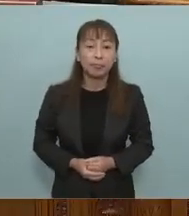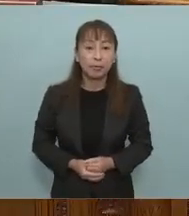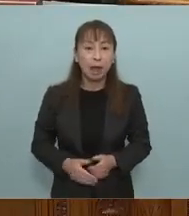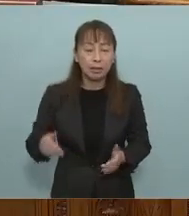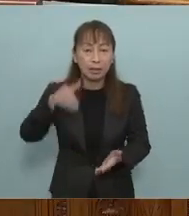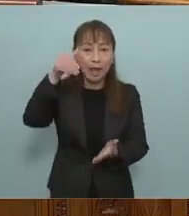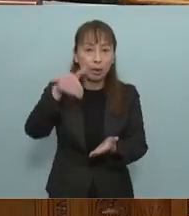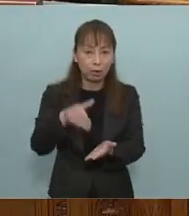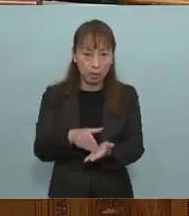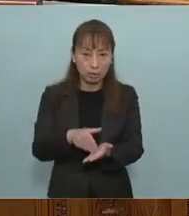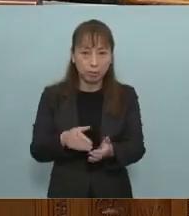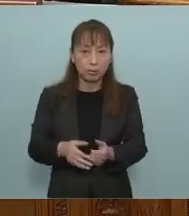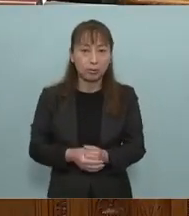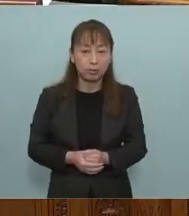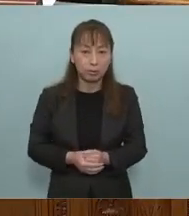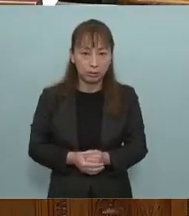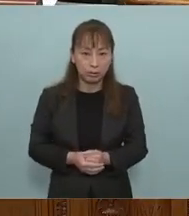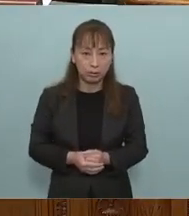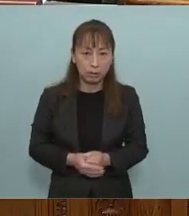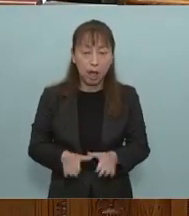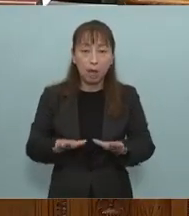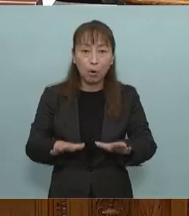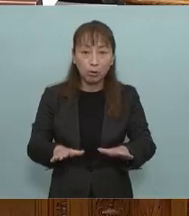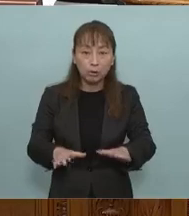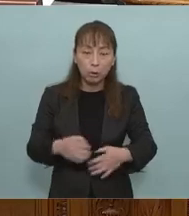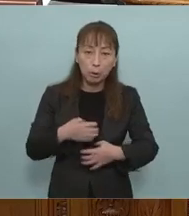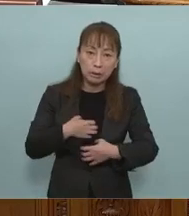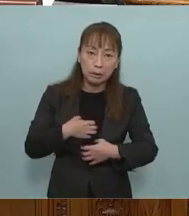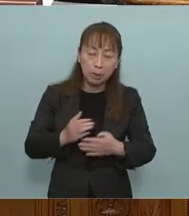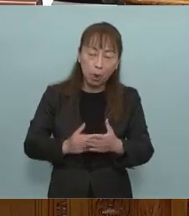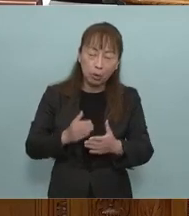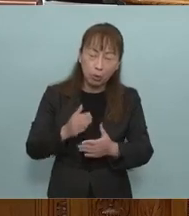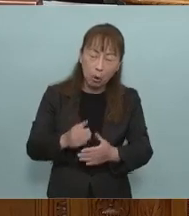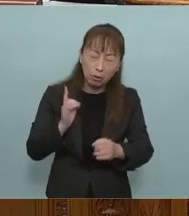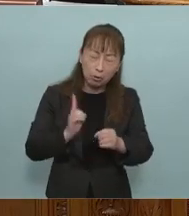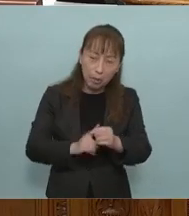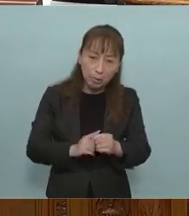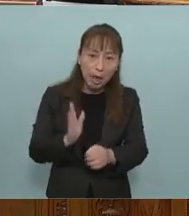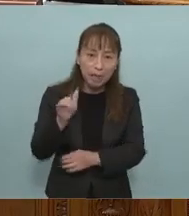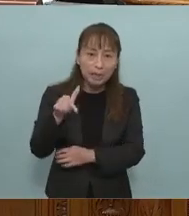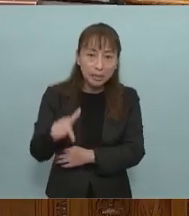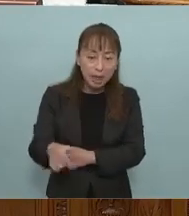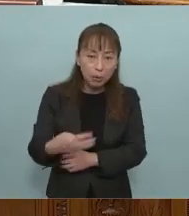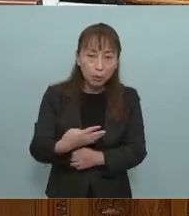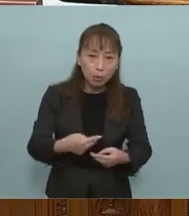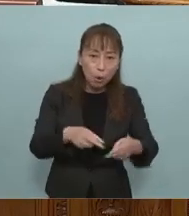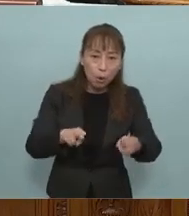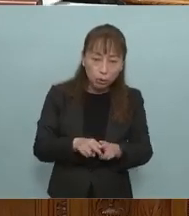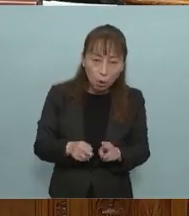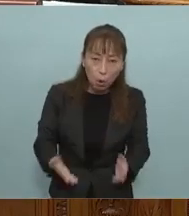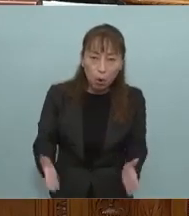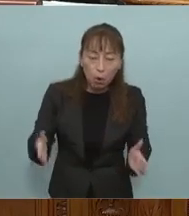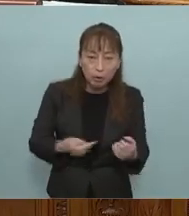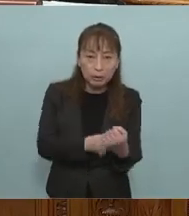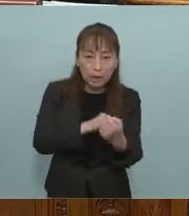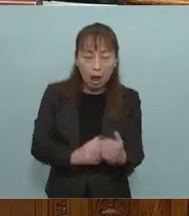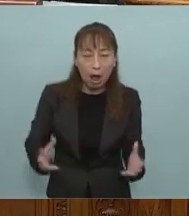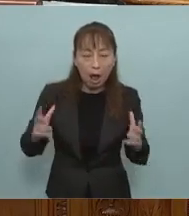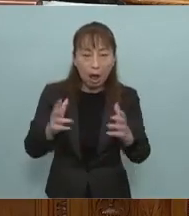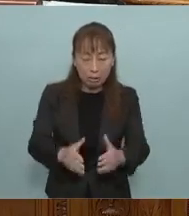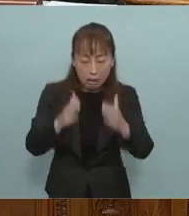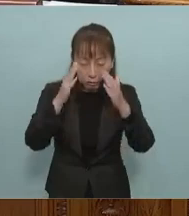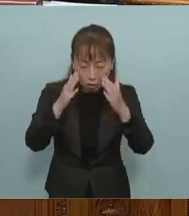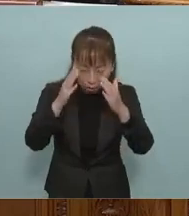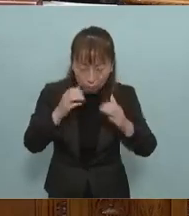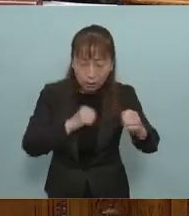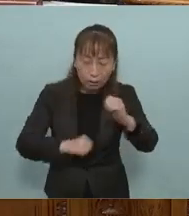最後になりますが、今日の危機を乗り越えるためには、政府・与党一体となり、総力を挙げて